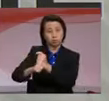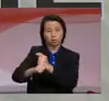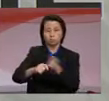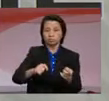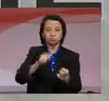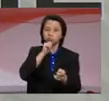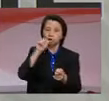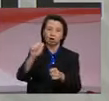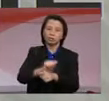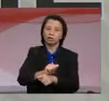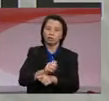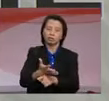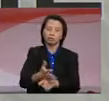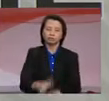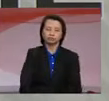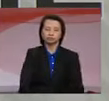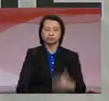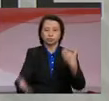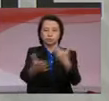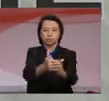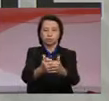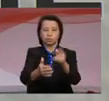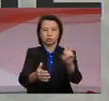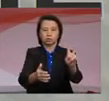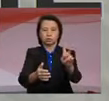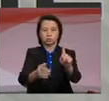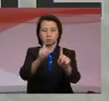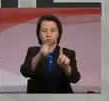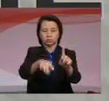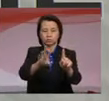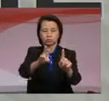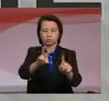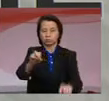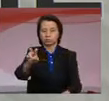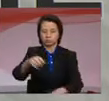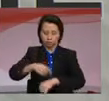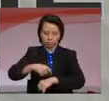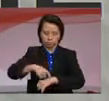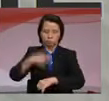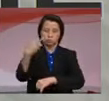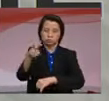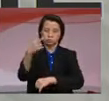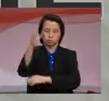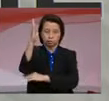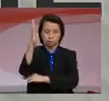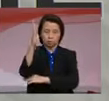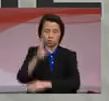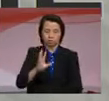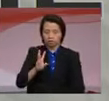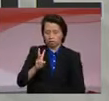ditetapkan. Sehingga 21 Julai 2020 jam 12 tengah hari,